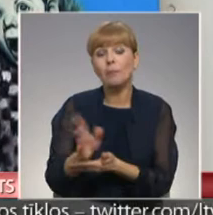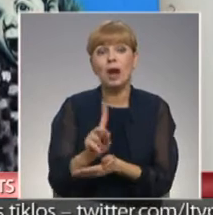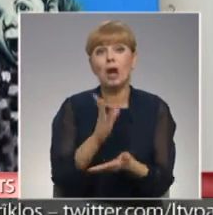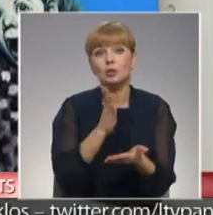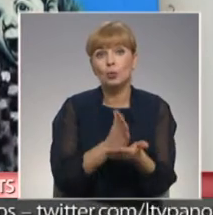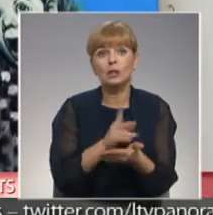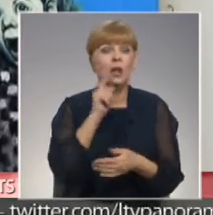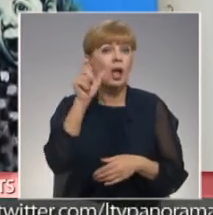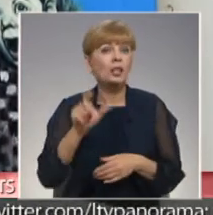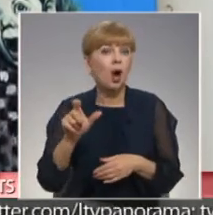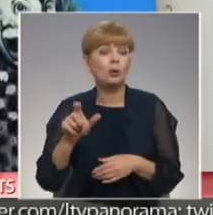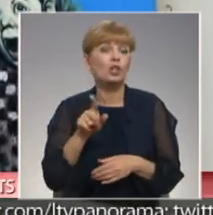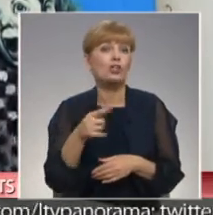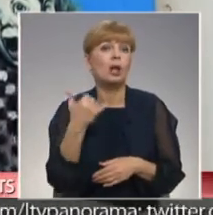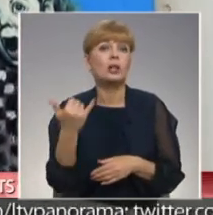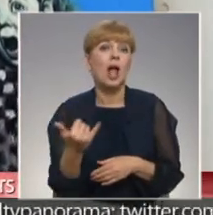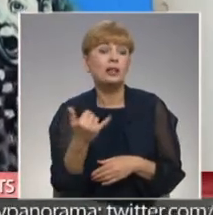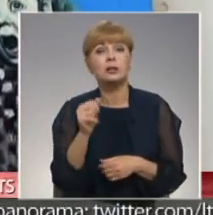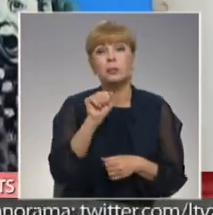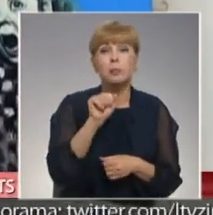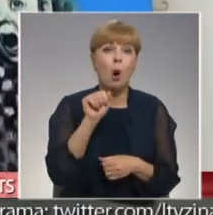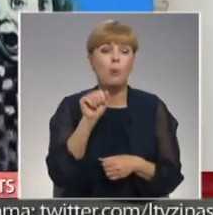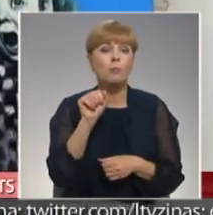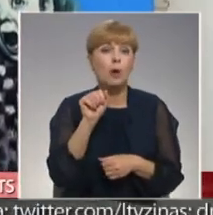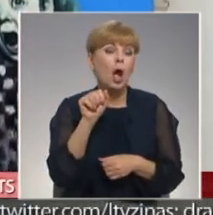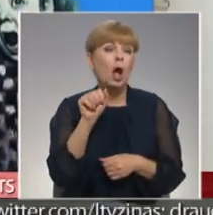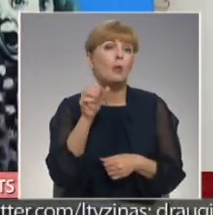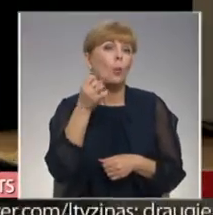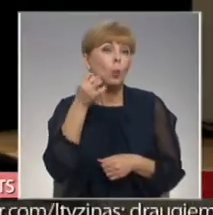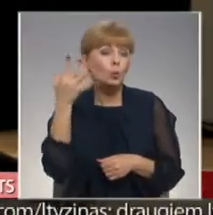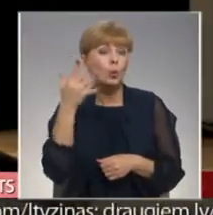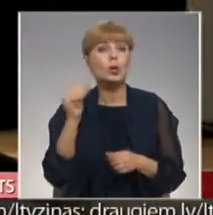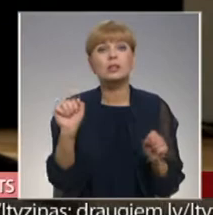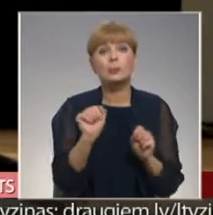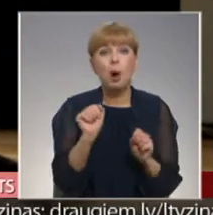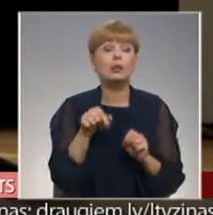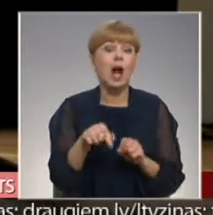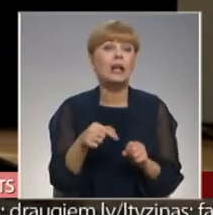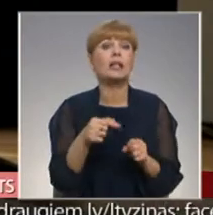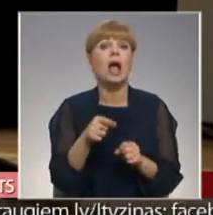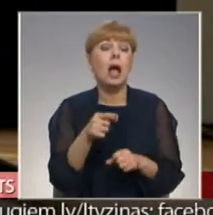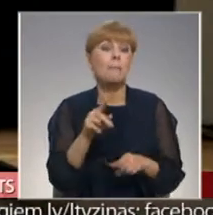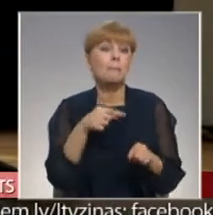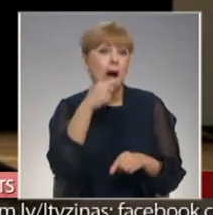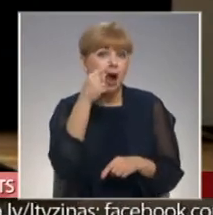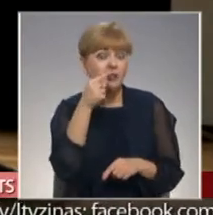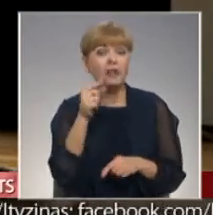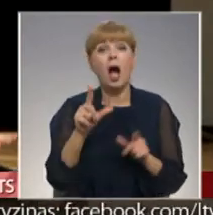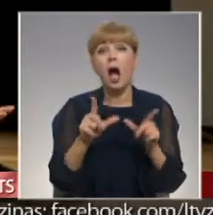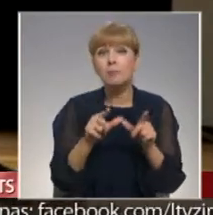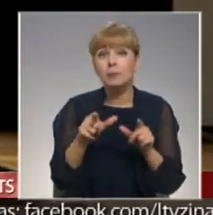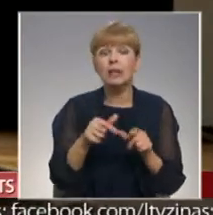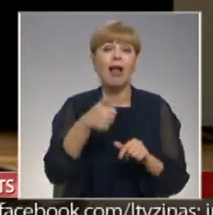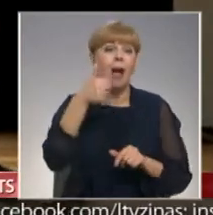ka jaunieši neinteresē tikai popkultūra, sports, bet kad viņi nodarbojas ar šādām lietām. Martā un aprīlī labākie konkursa